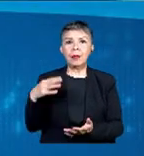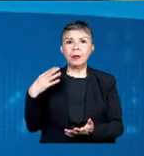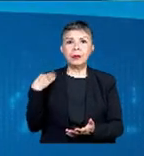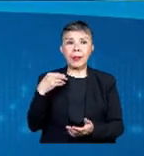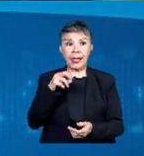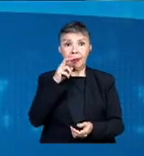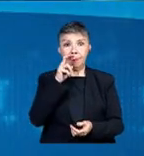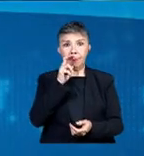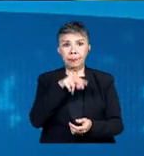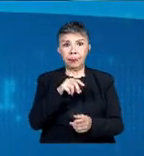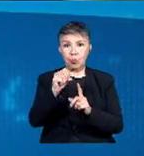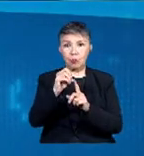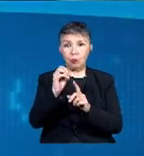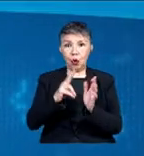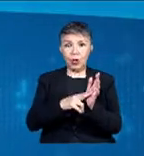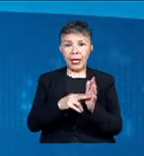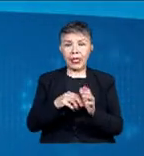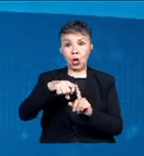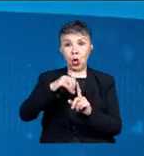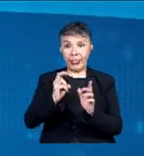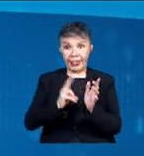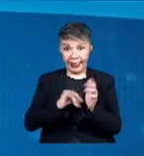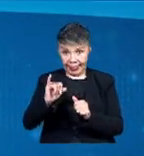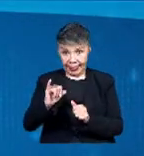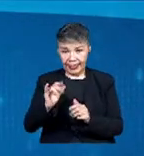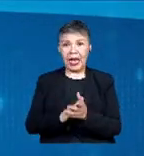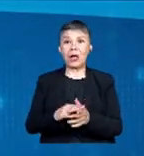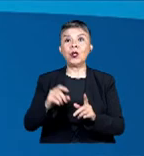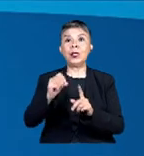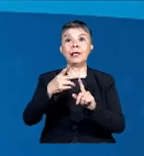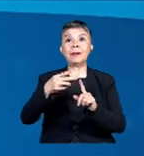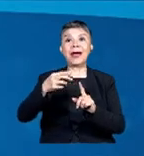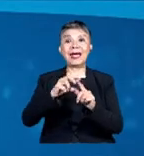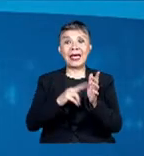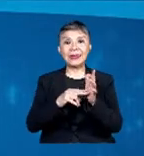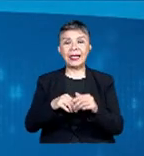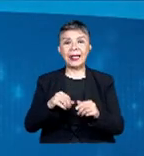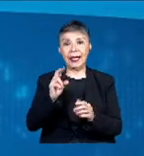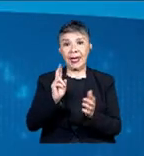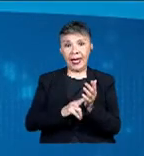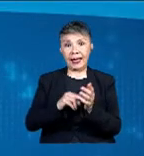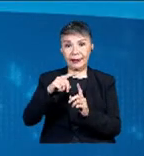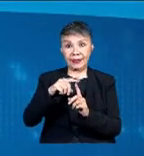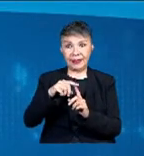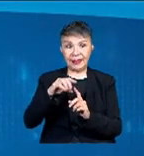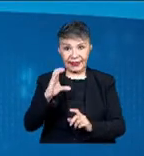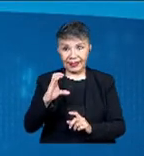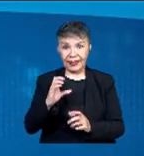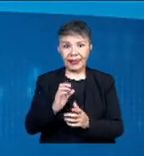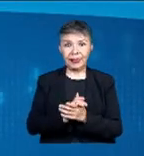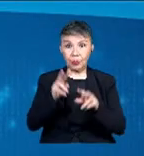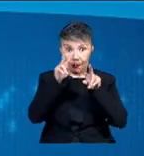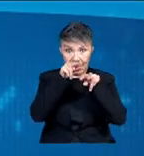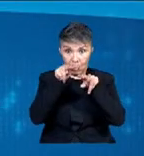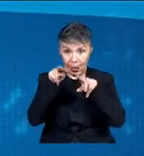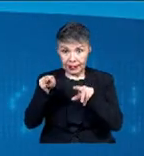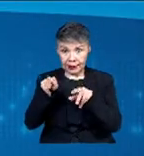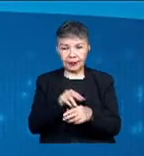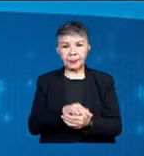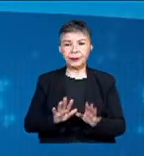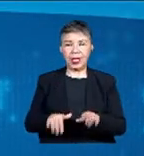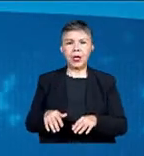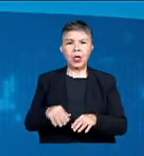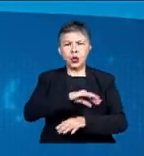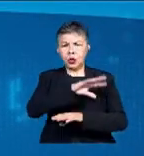panwasra. Kalau di PON itu ada KONI, maka di Peparnas ada NPC selaku panwasra. Dan ini semua